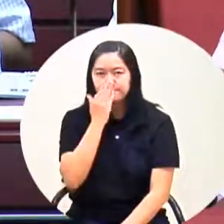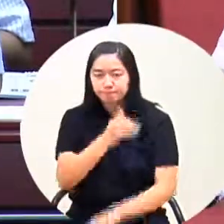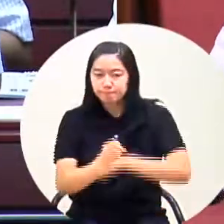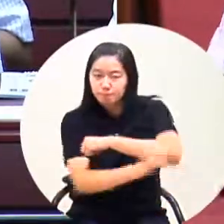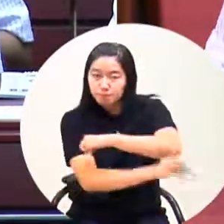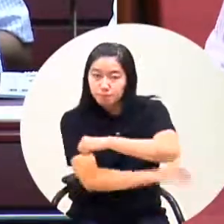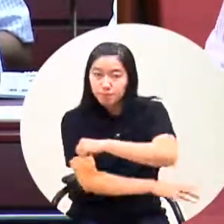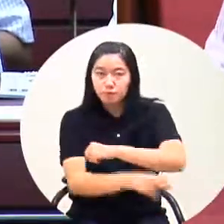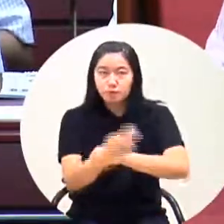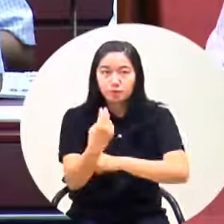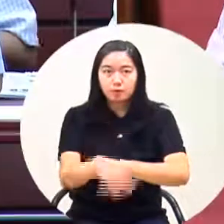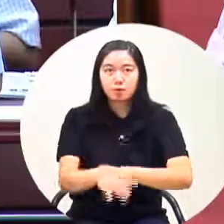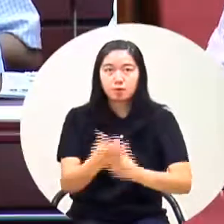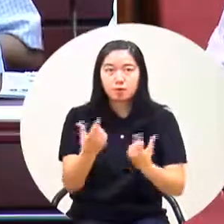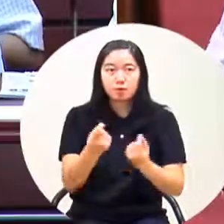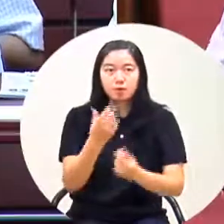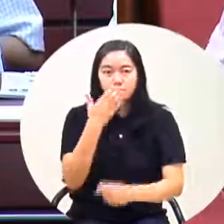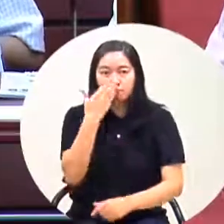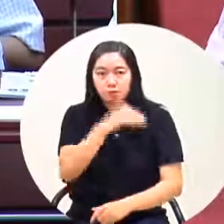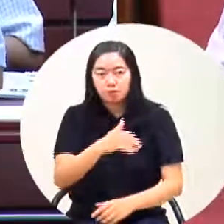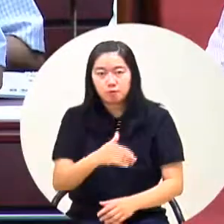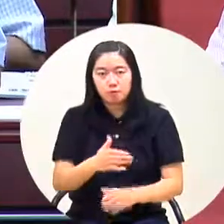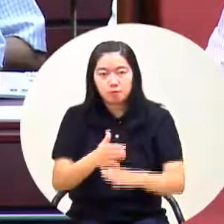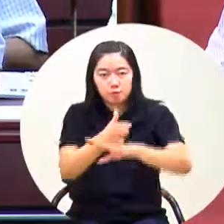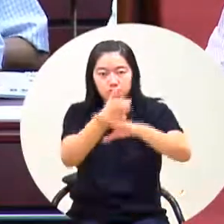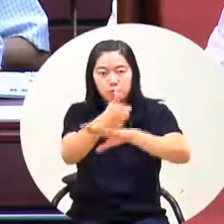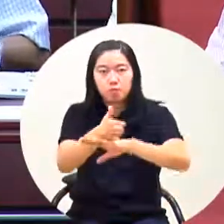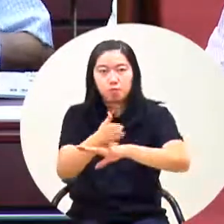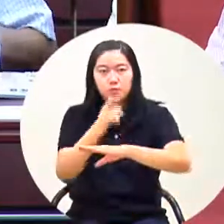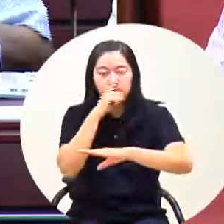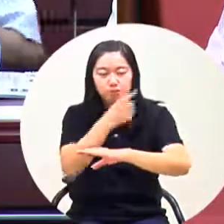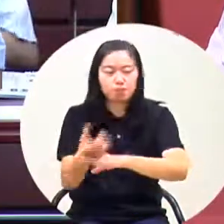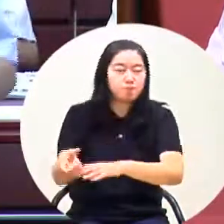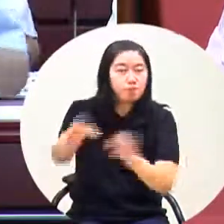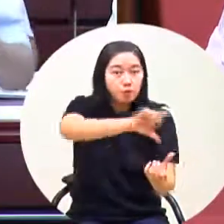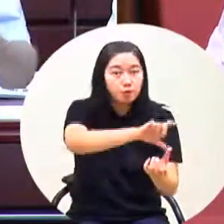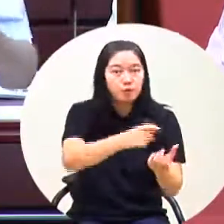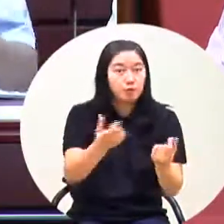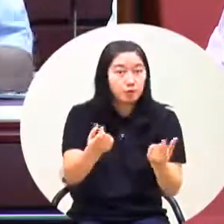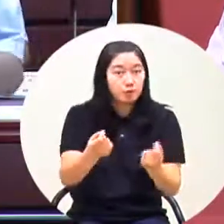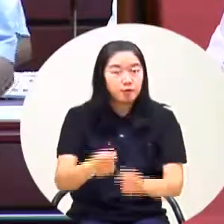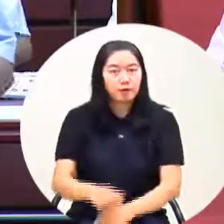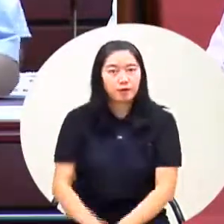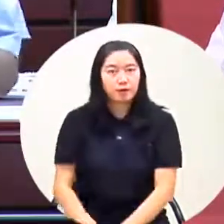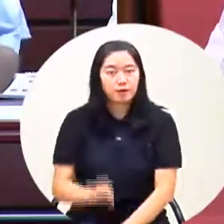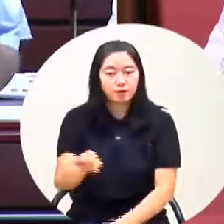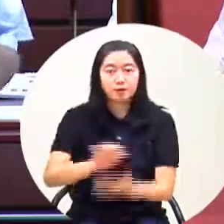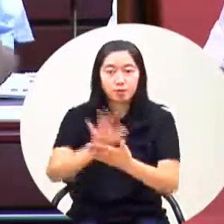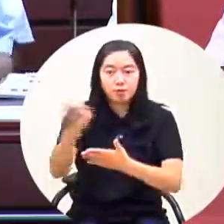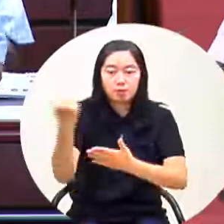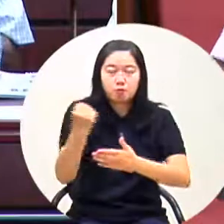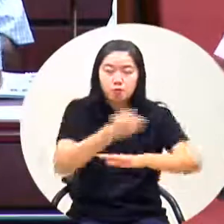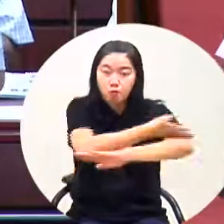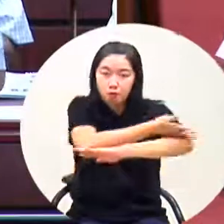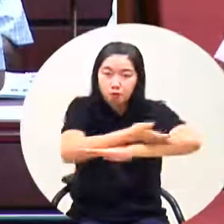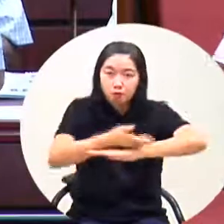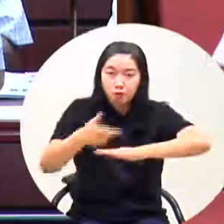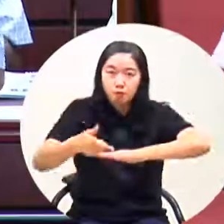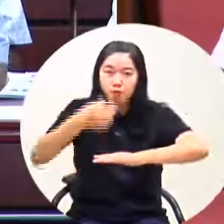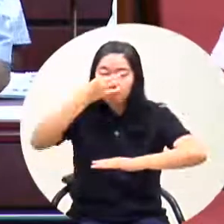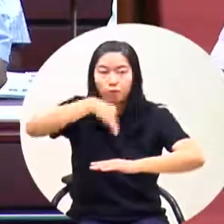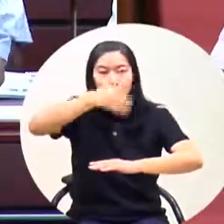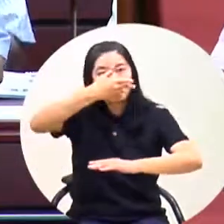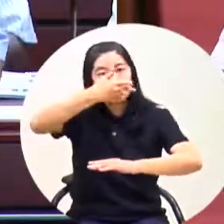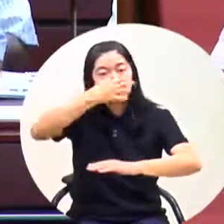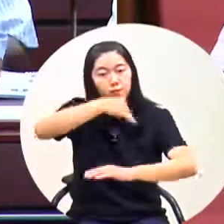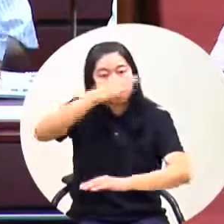讲坐啊车偷盗，吼，偷牌的部分，其实阮伫规个后进溪，包括其他的洪山溪、其他的溪